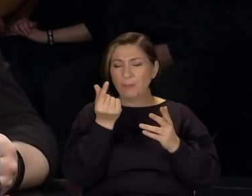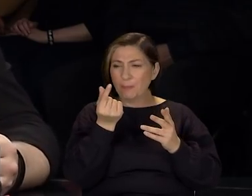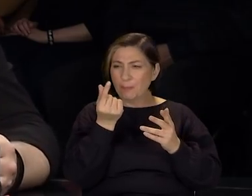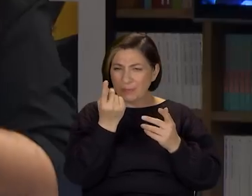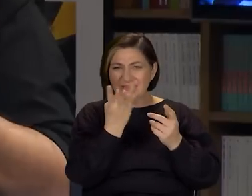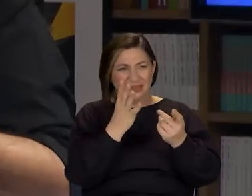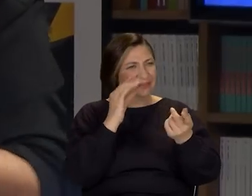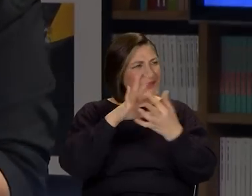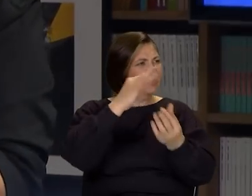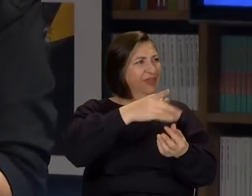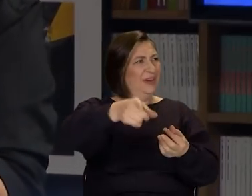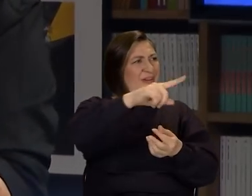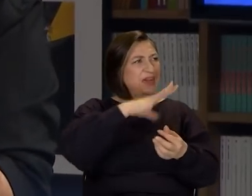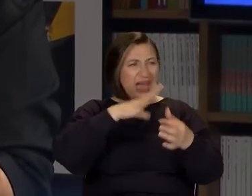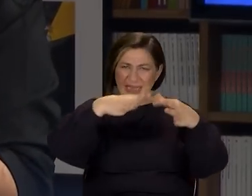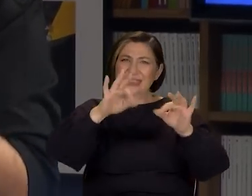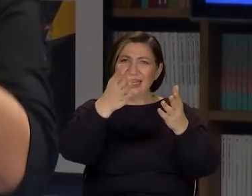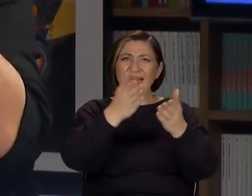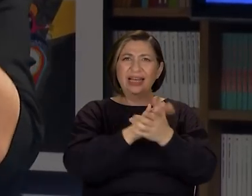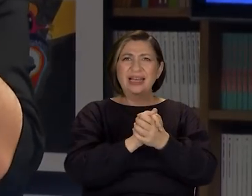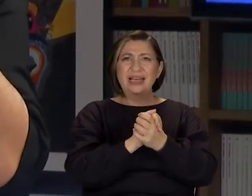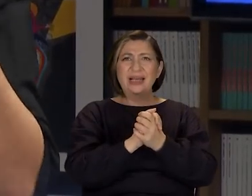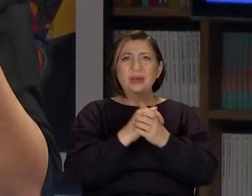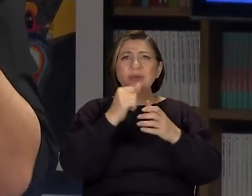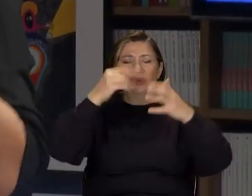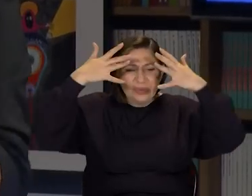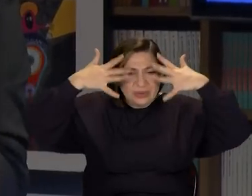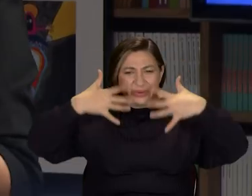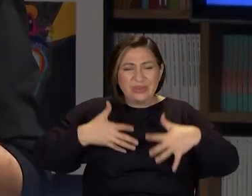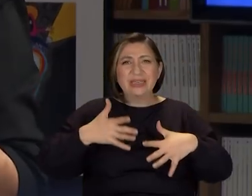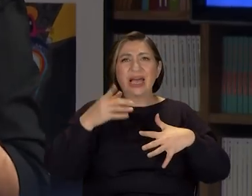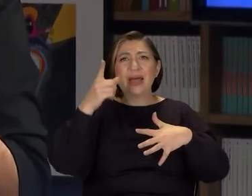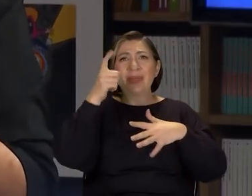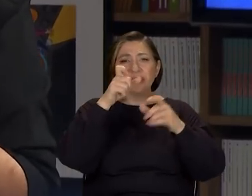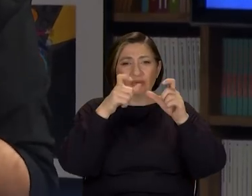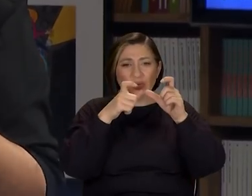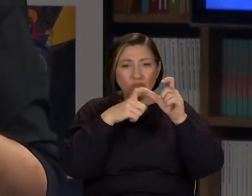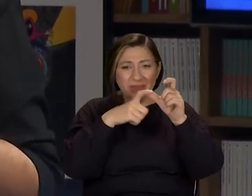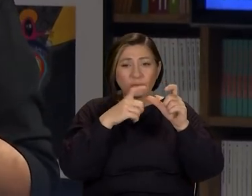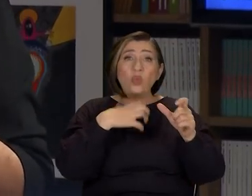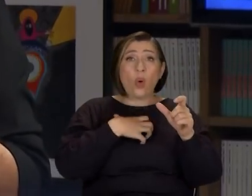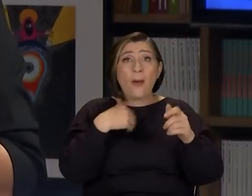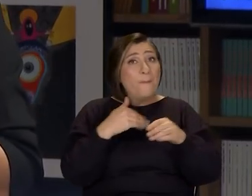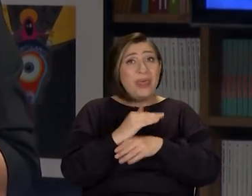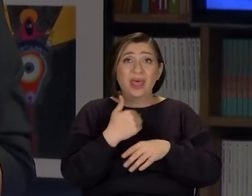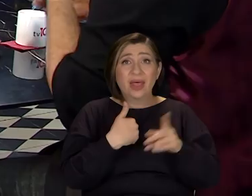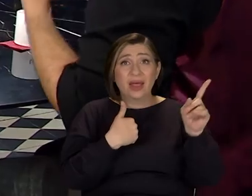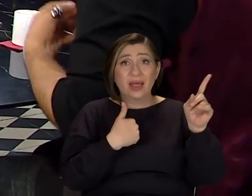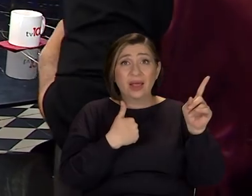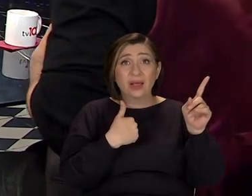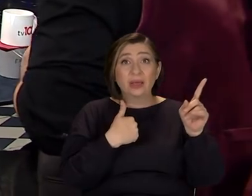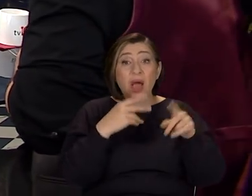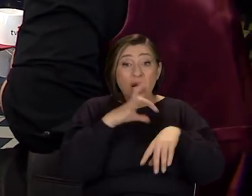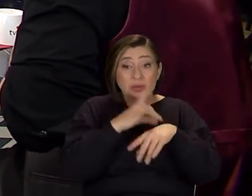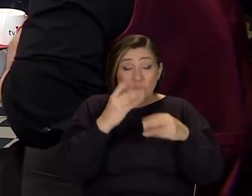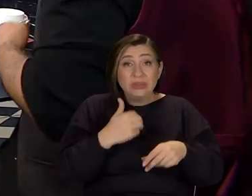kişi var orada. Şunu hazırlayıver. Ben çünkü sucuk gibiyim. Aylardan Şubat ve Konya'dayız. Bunu yaşadım abi ben. Hmm. Bak